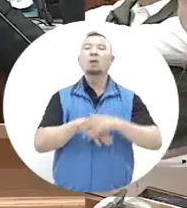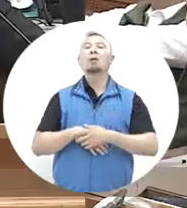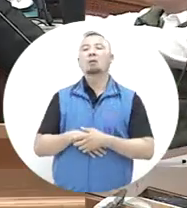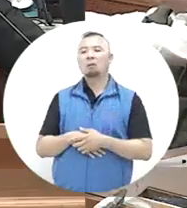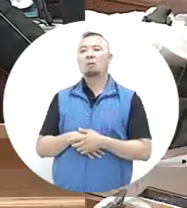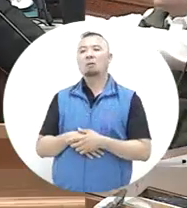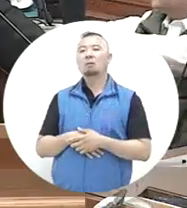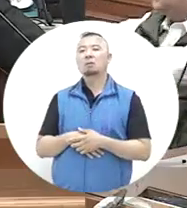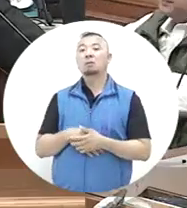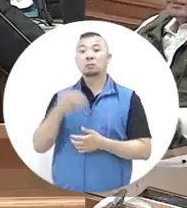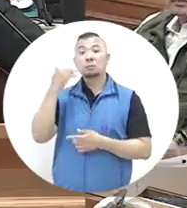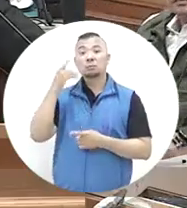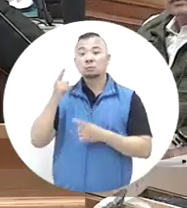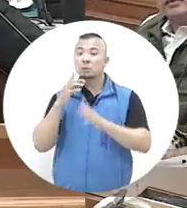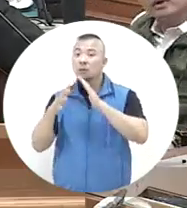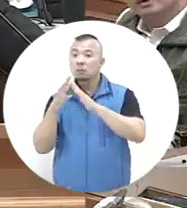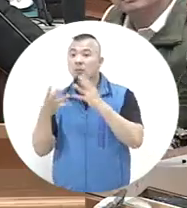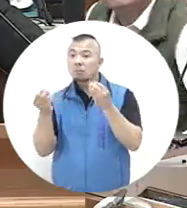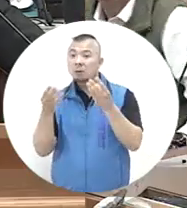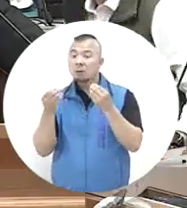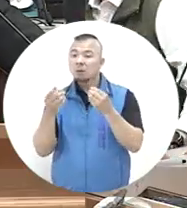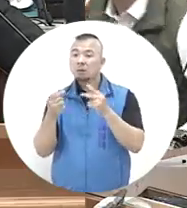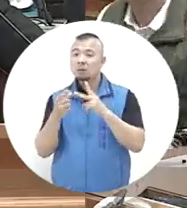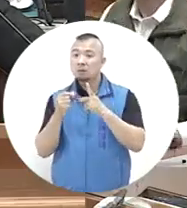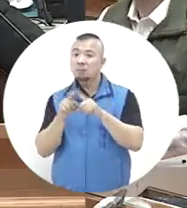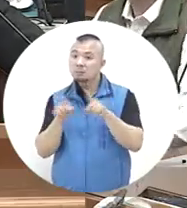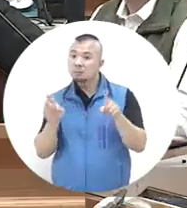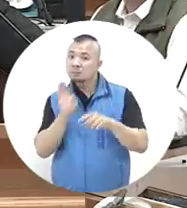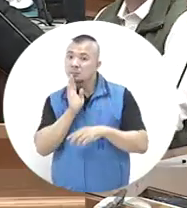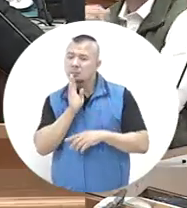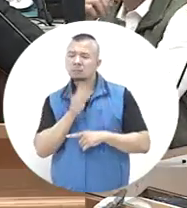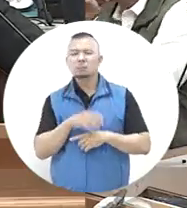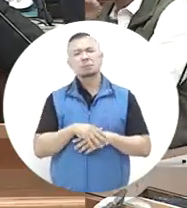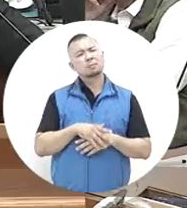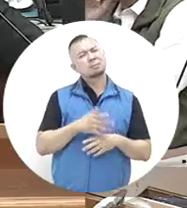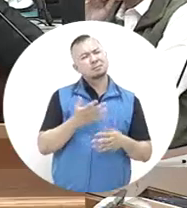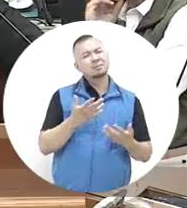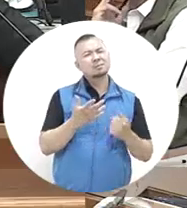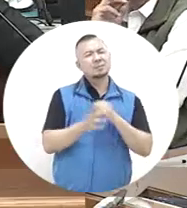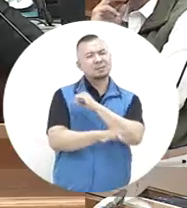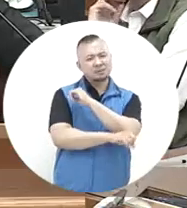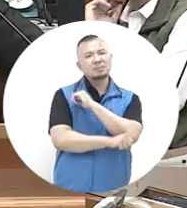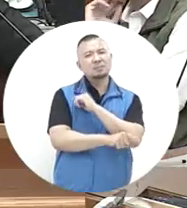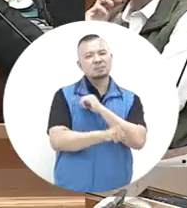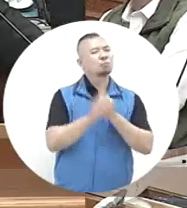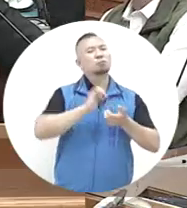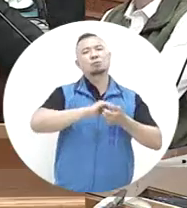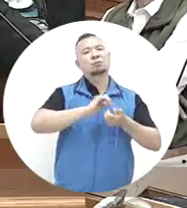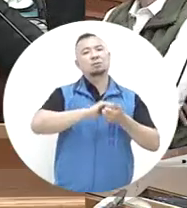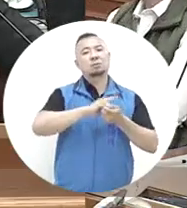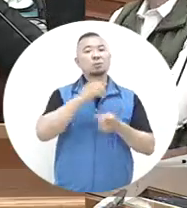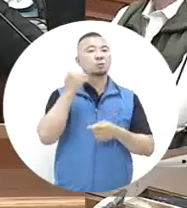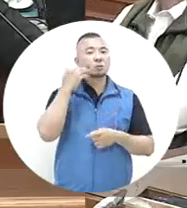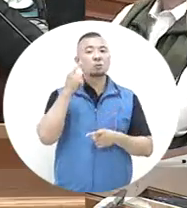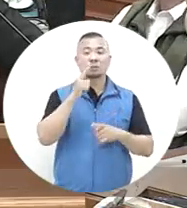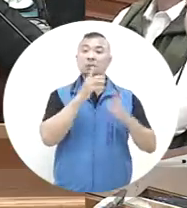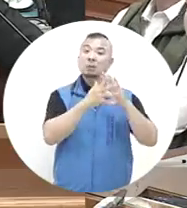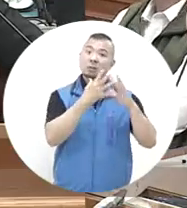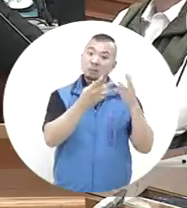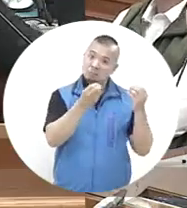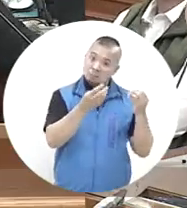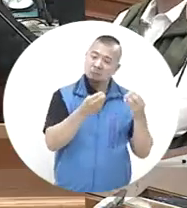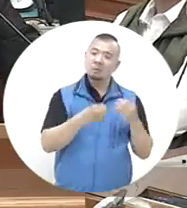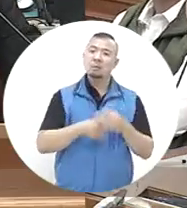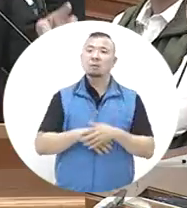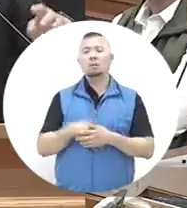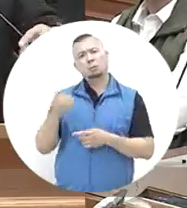有战争，是不是和平？对吧？ 起码不一定啦，但是没有战争是一个最基本，不能 战争还算和平吗？